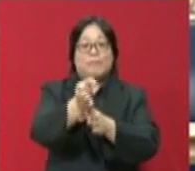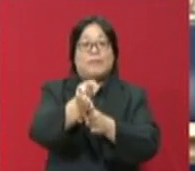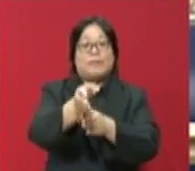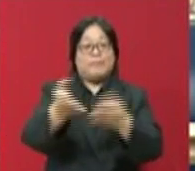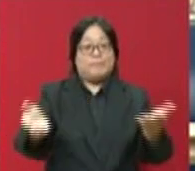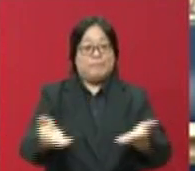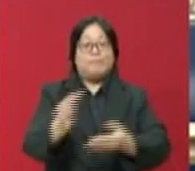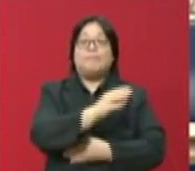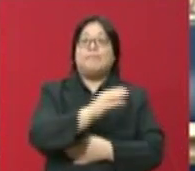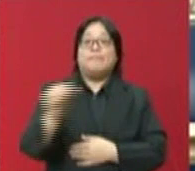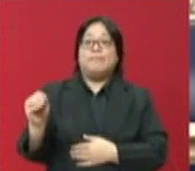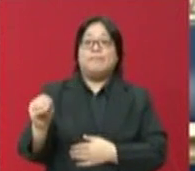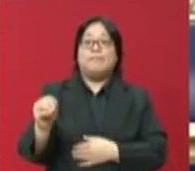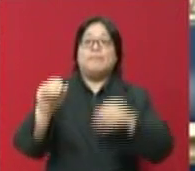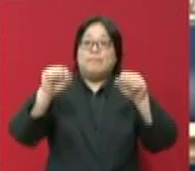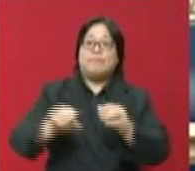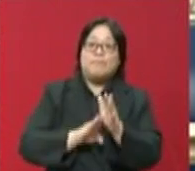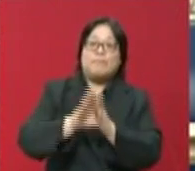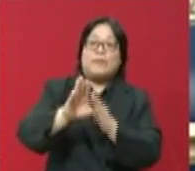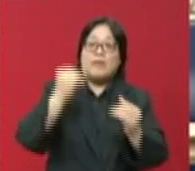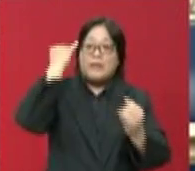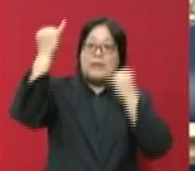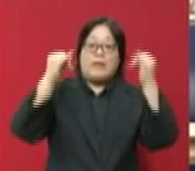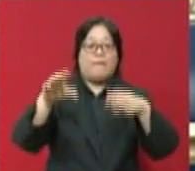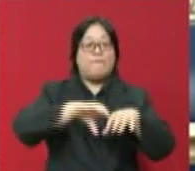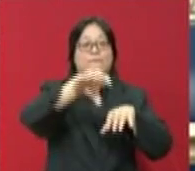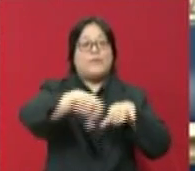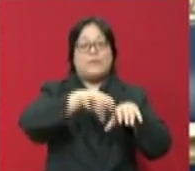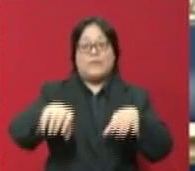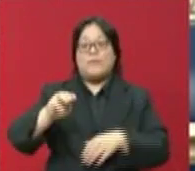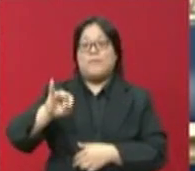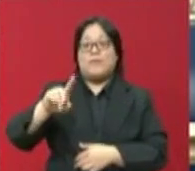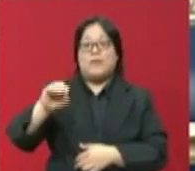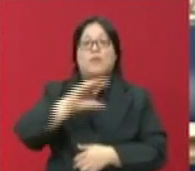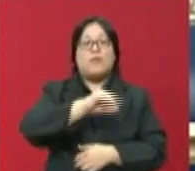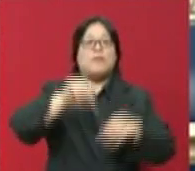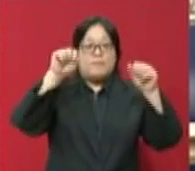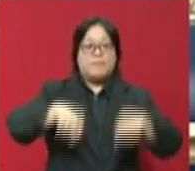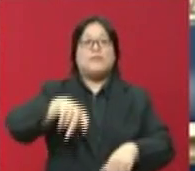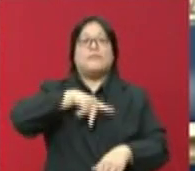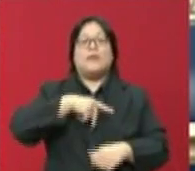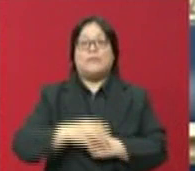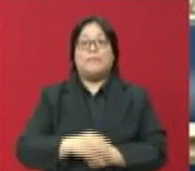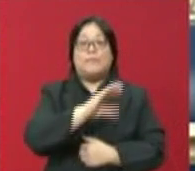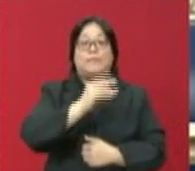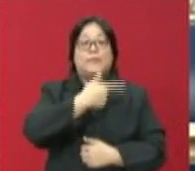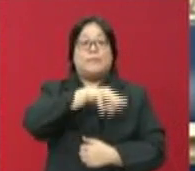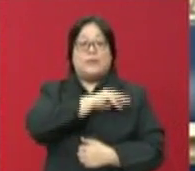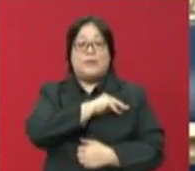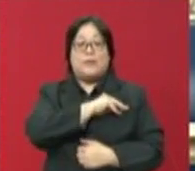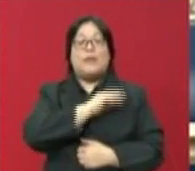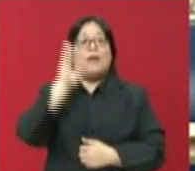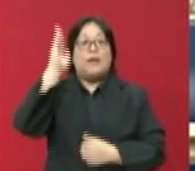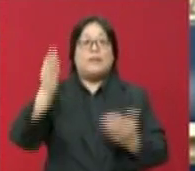dan agar membangunkan idea franchise mikro dan mampu milik. Dan Kementerian KPD dan HCP